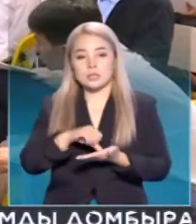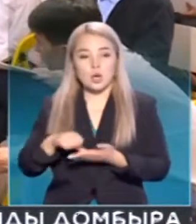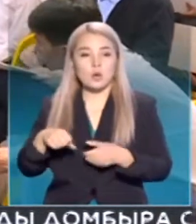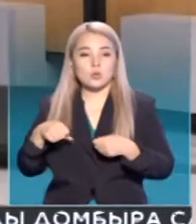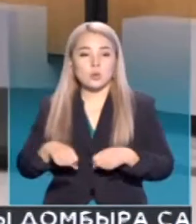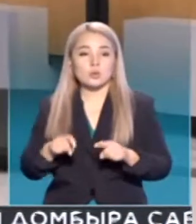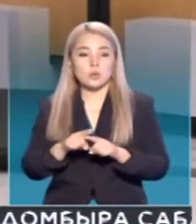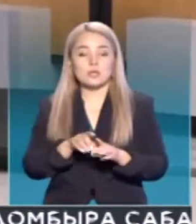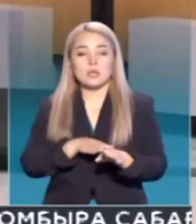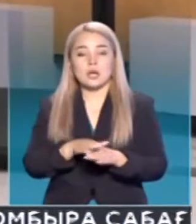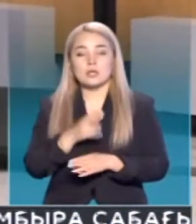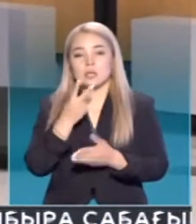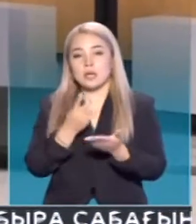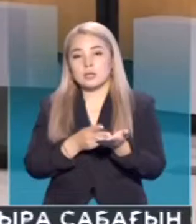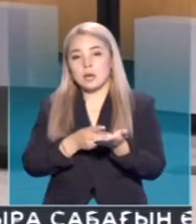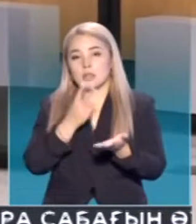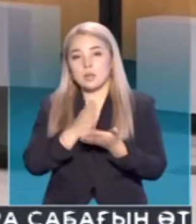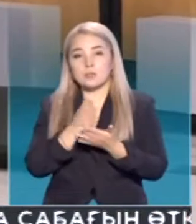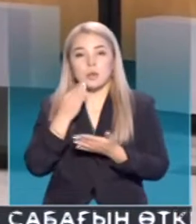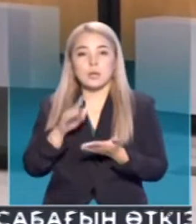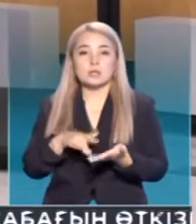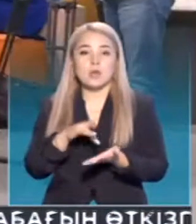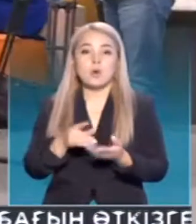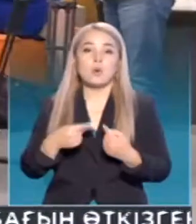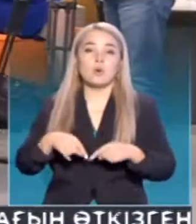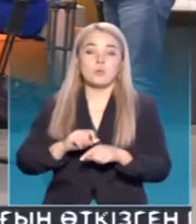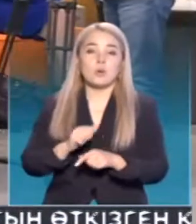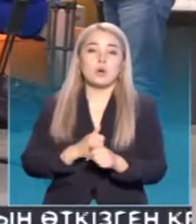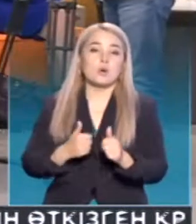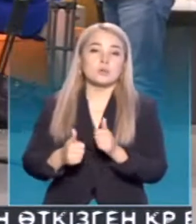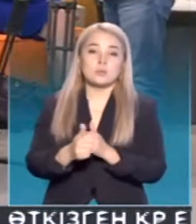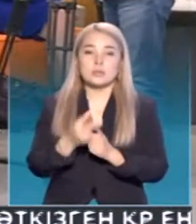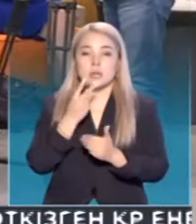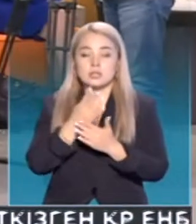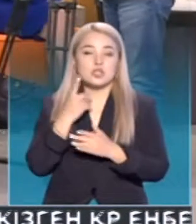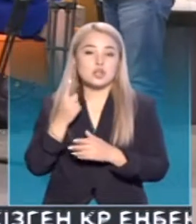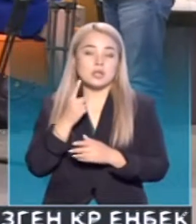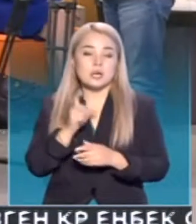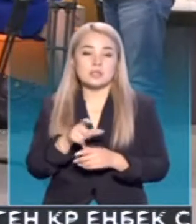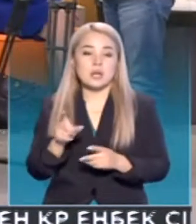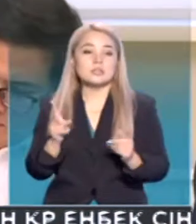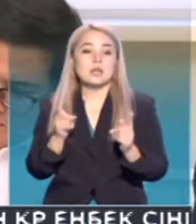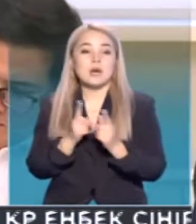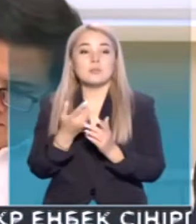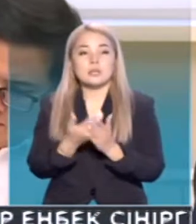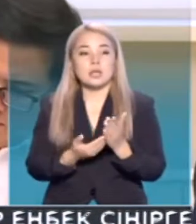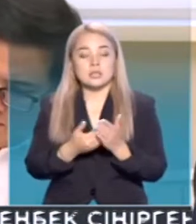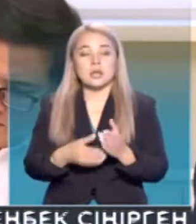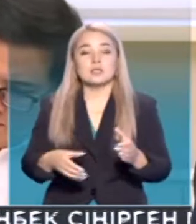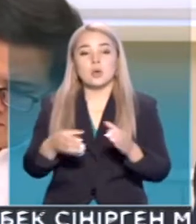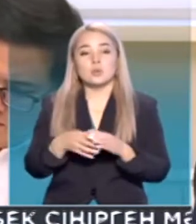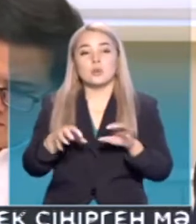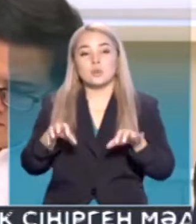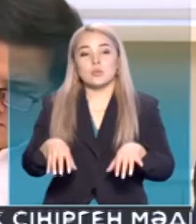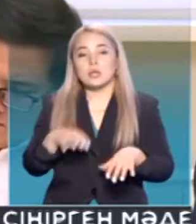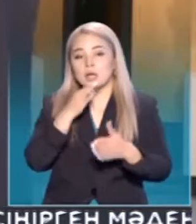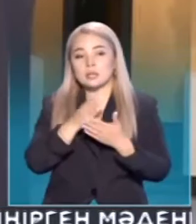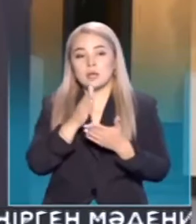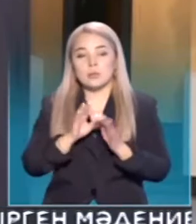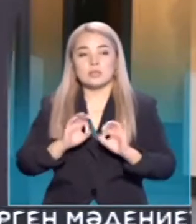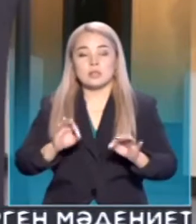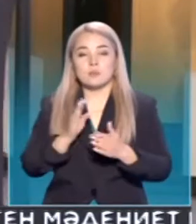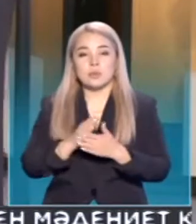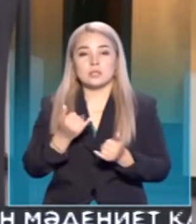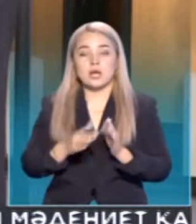рөлін арттыру шаралары осының дәлелі. Алматыда қоғамдық ұйым көшбасшылары және жастар сарапшыларымен кездескен сенат төрағасы осылай деді. Мәулен Әшімбаев жастар